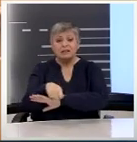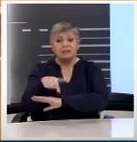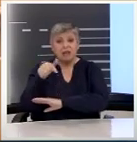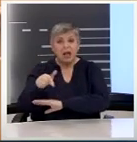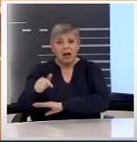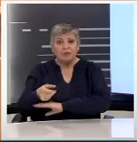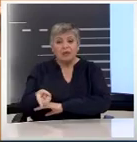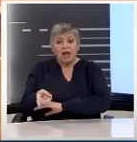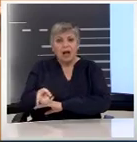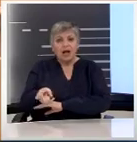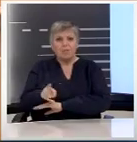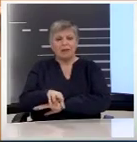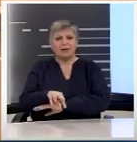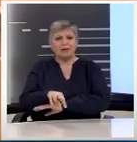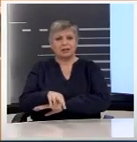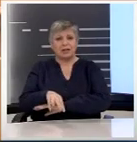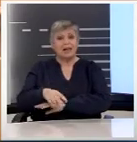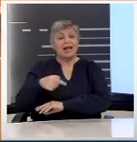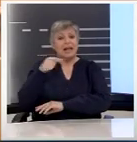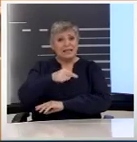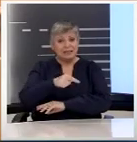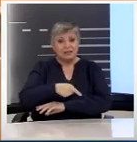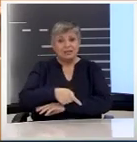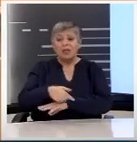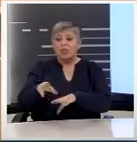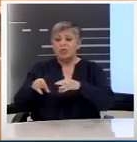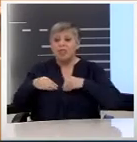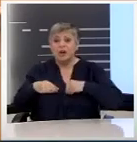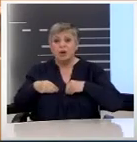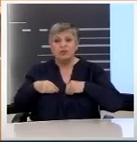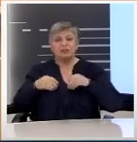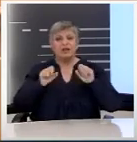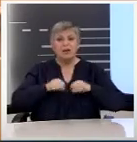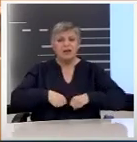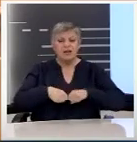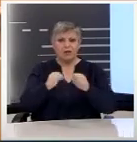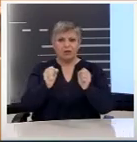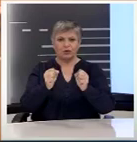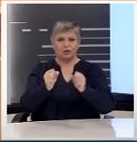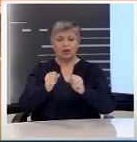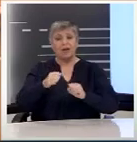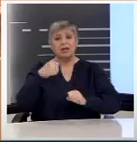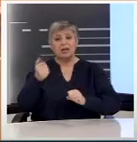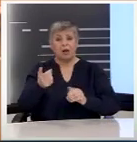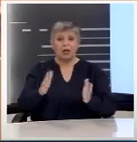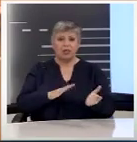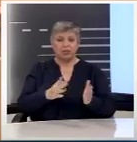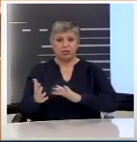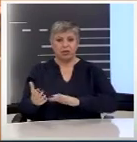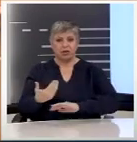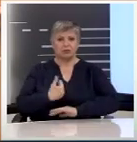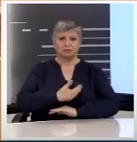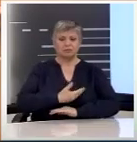Τελικά αυτή τη δικαιοσύνη τη λαμβάνετε υπόψη σας ή την επικαλείστε όποτε εσείς